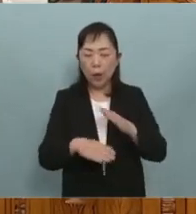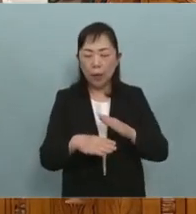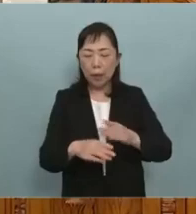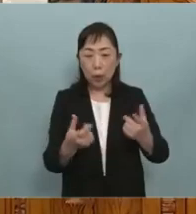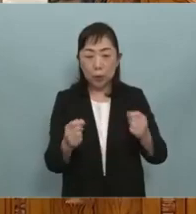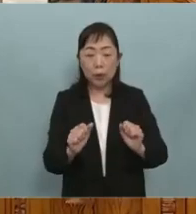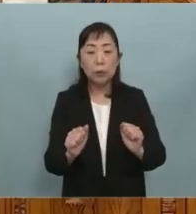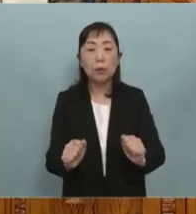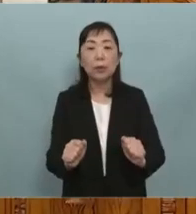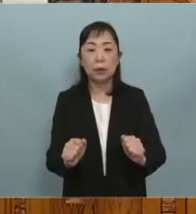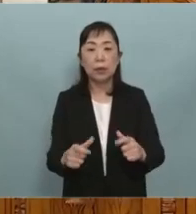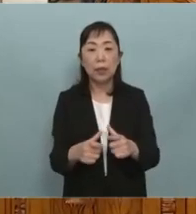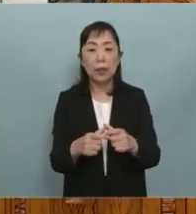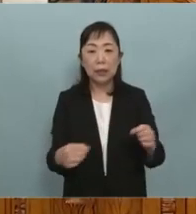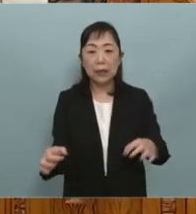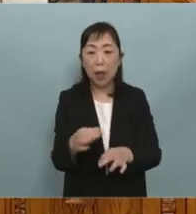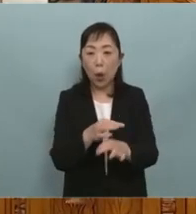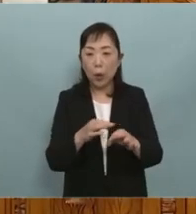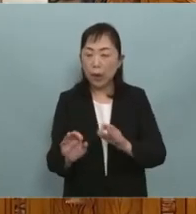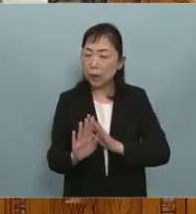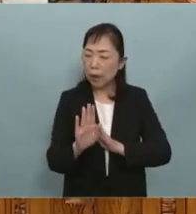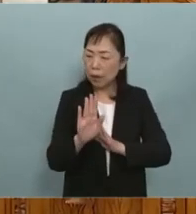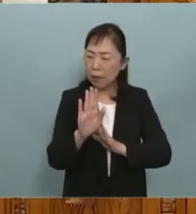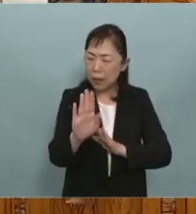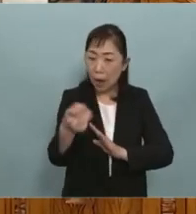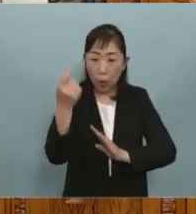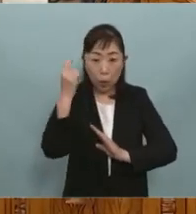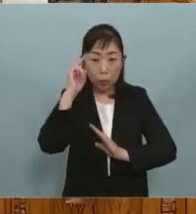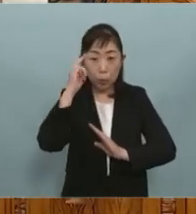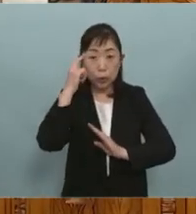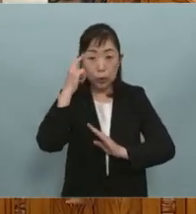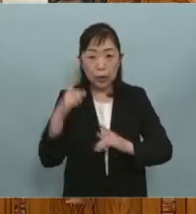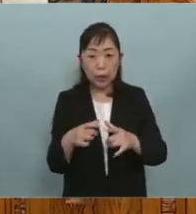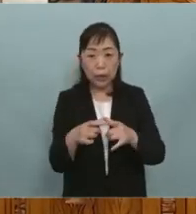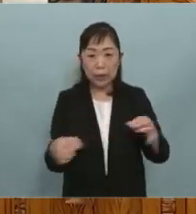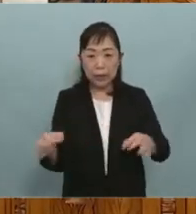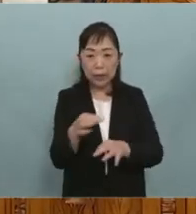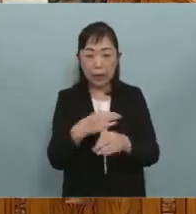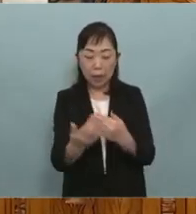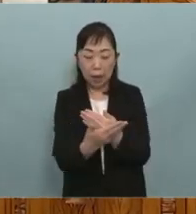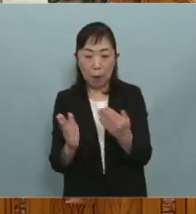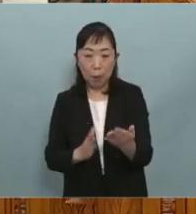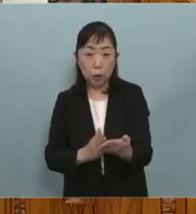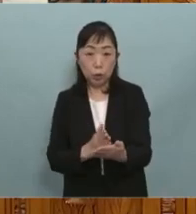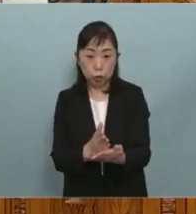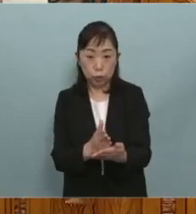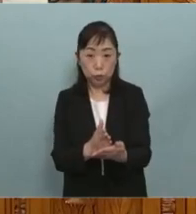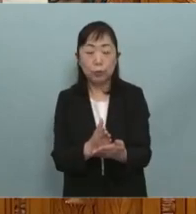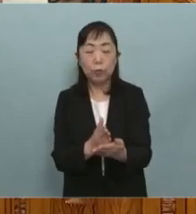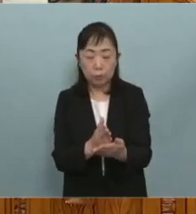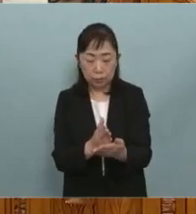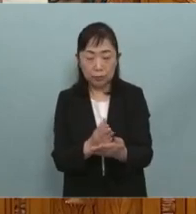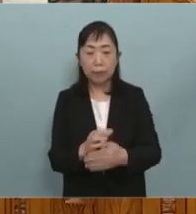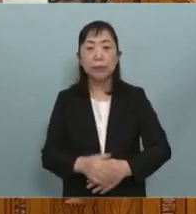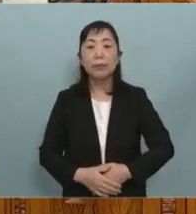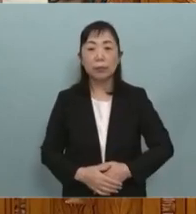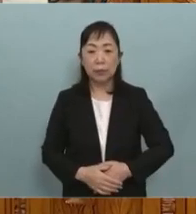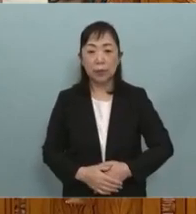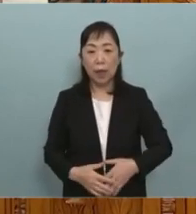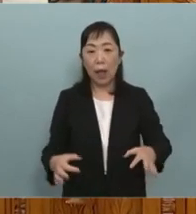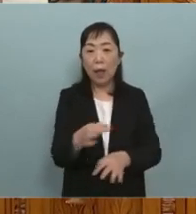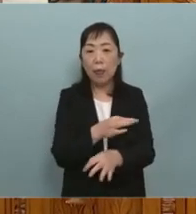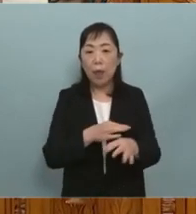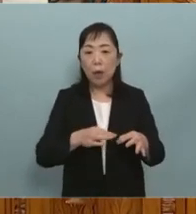とし日本経済の未来を作り日本経済を守りますその中でデフレ